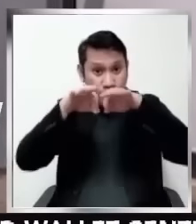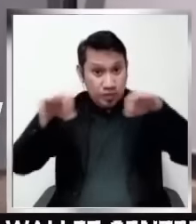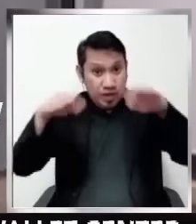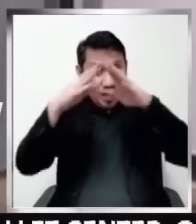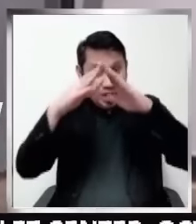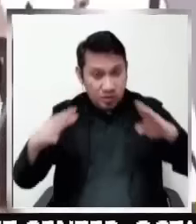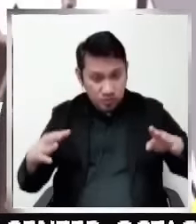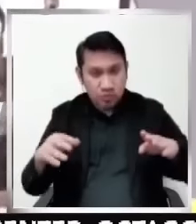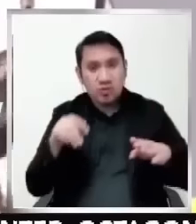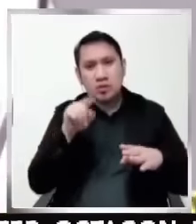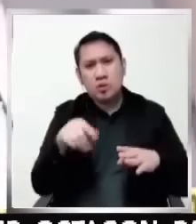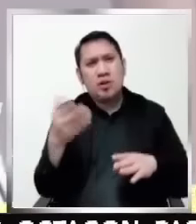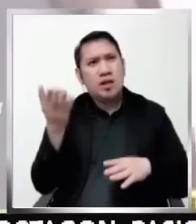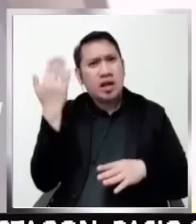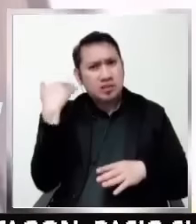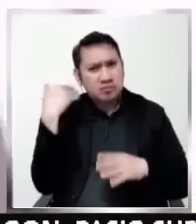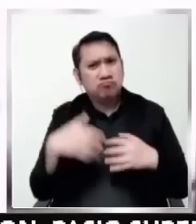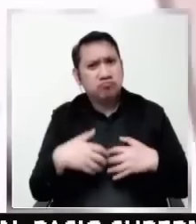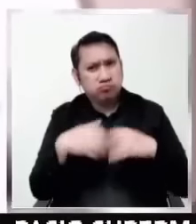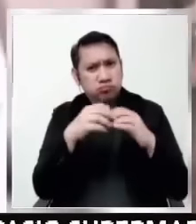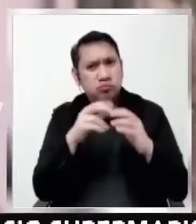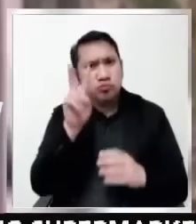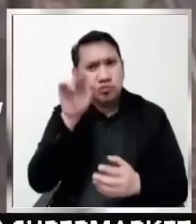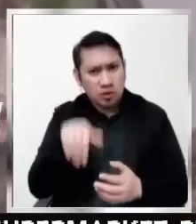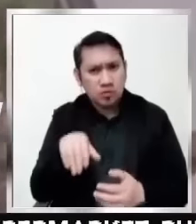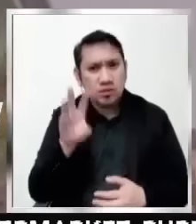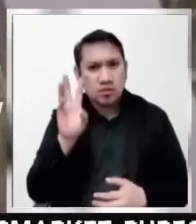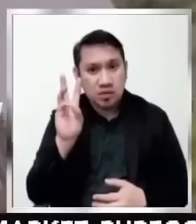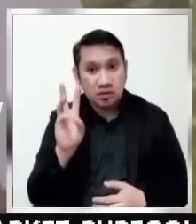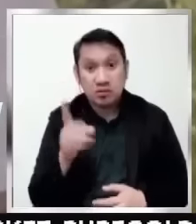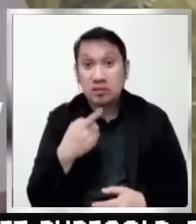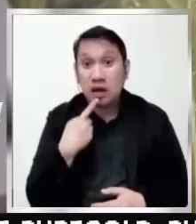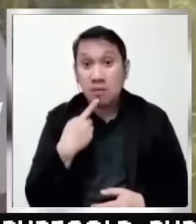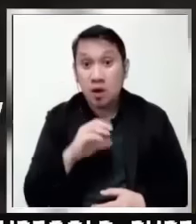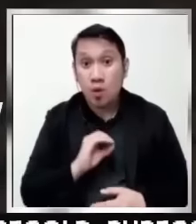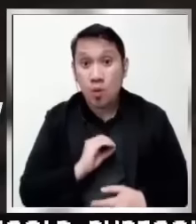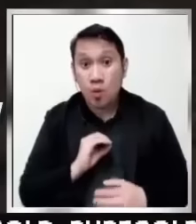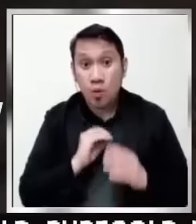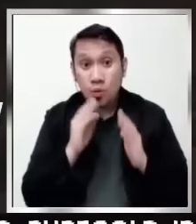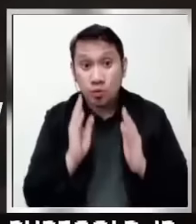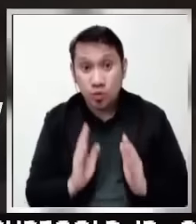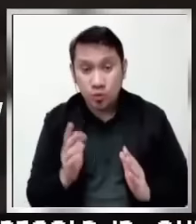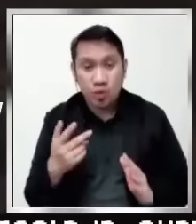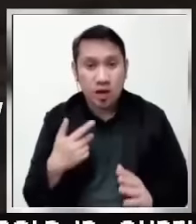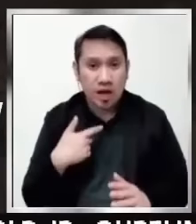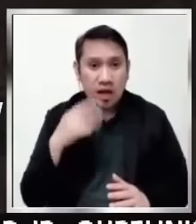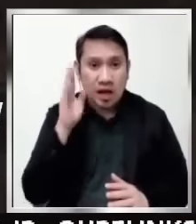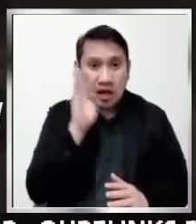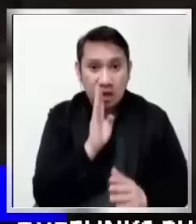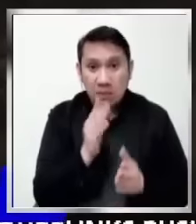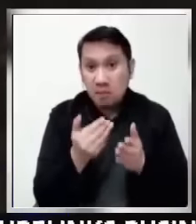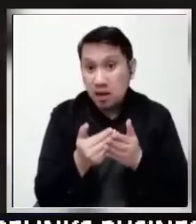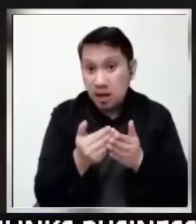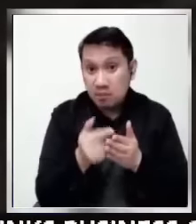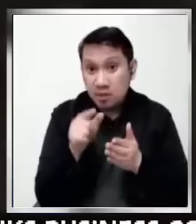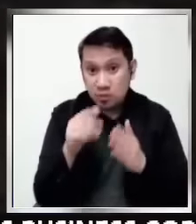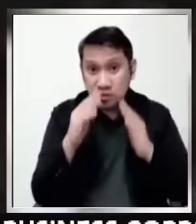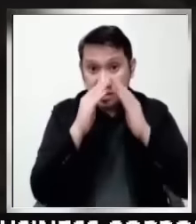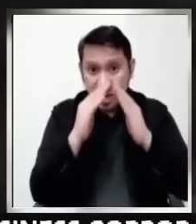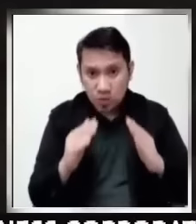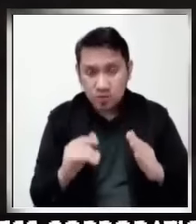ipinatayo noong 2006. Ayon sa may-ari ng bahay, ang bitak na culvert malapit sa kanilang bahay ang dahilan